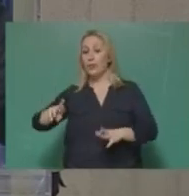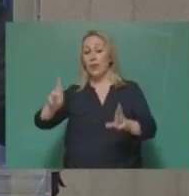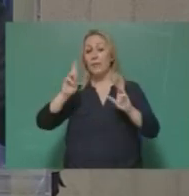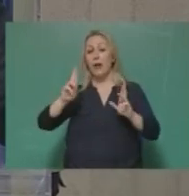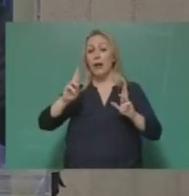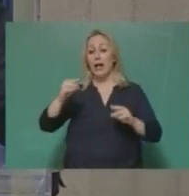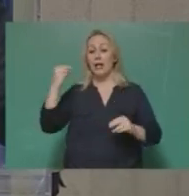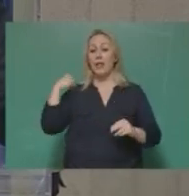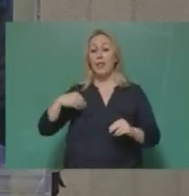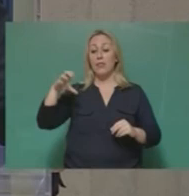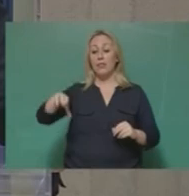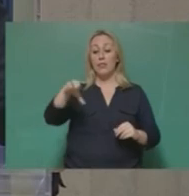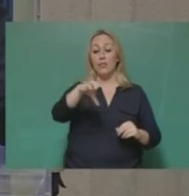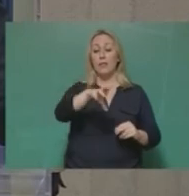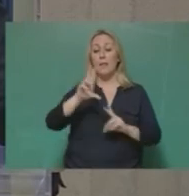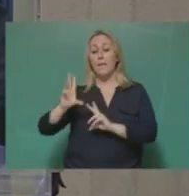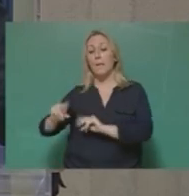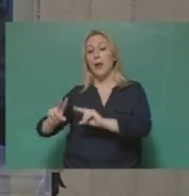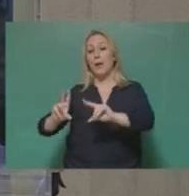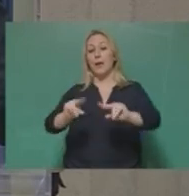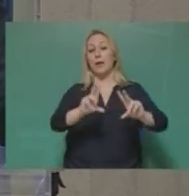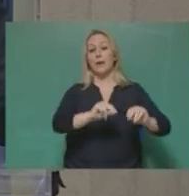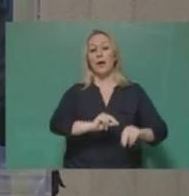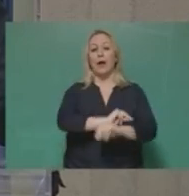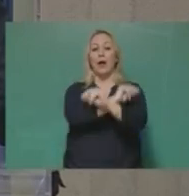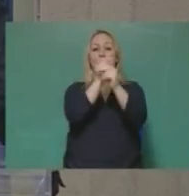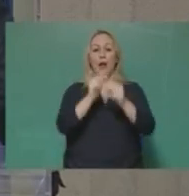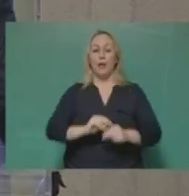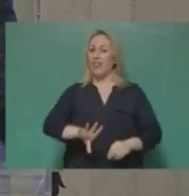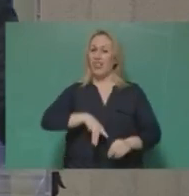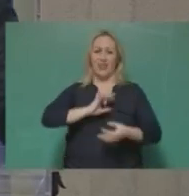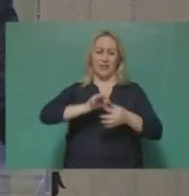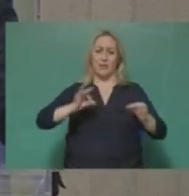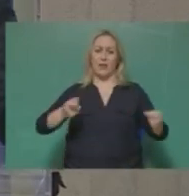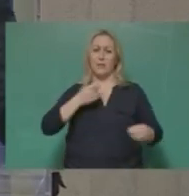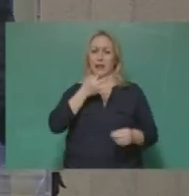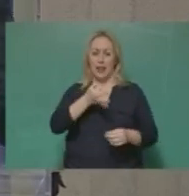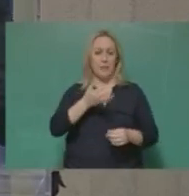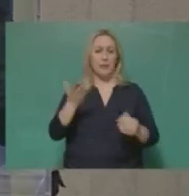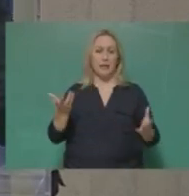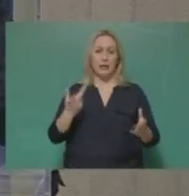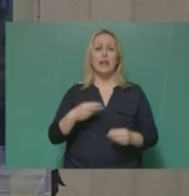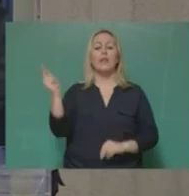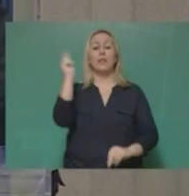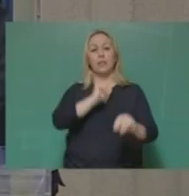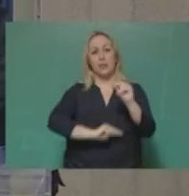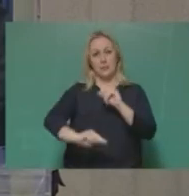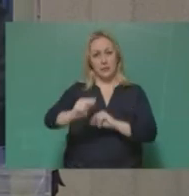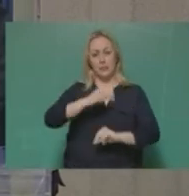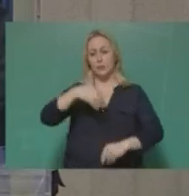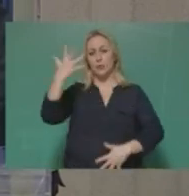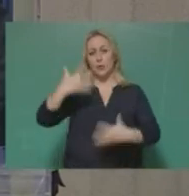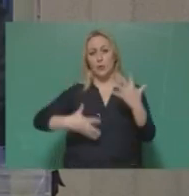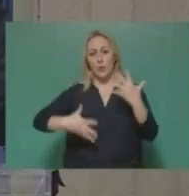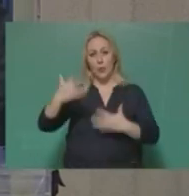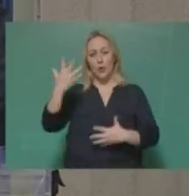αυτό το πλεώνασμα. Γι' αυτό το λόγο, χωρίς να λέμε πάρα πολλά, εμείς λέμε ότι θα ψηφίσουμε τον προϋπολογισμό